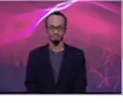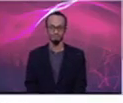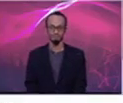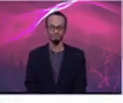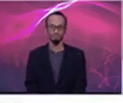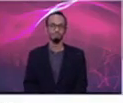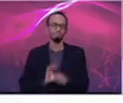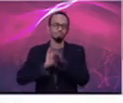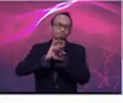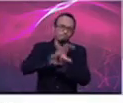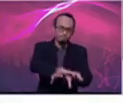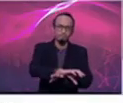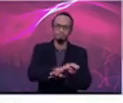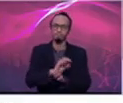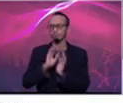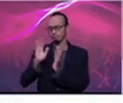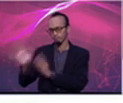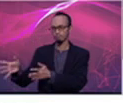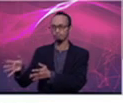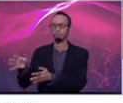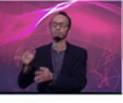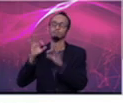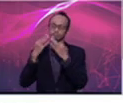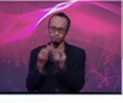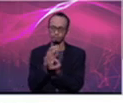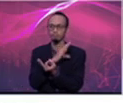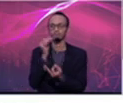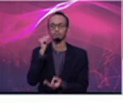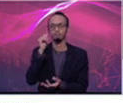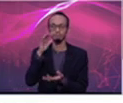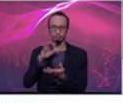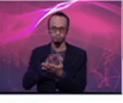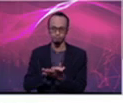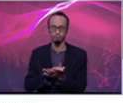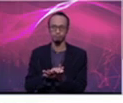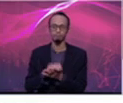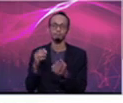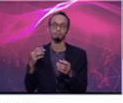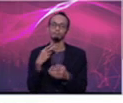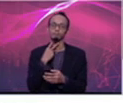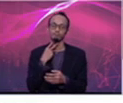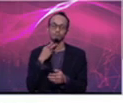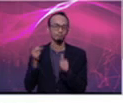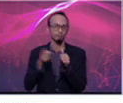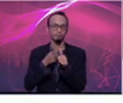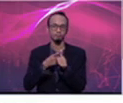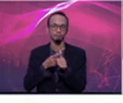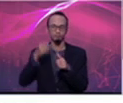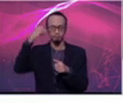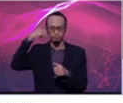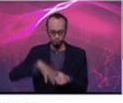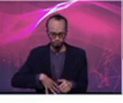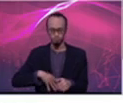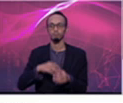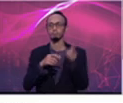baharu terpaksa meninggalkan keluarga dan isteri yang sedang hamil anak pertama adalah penyesalan sepanjang hidup yang terpaksa ditelan